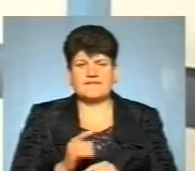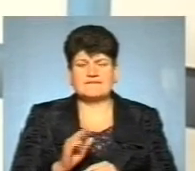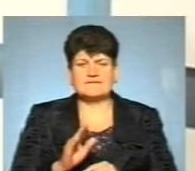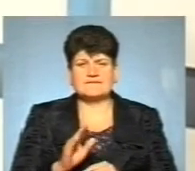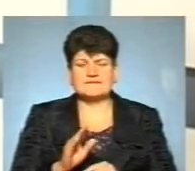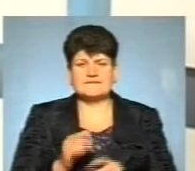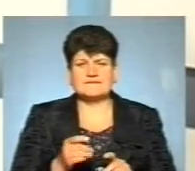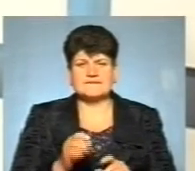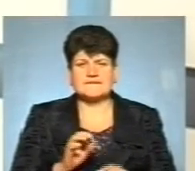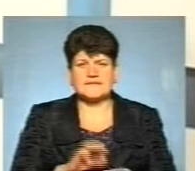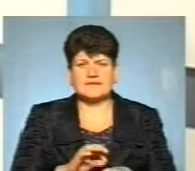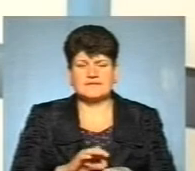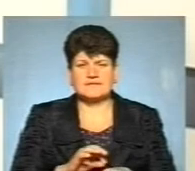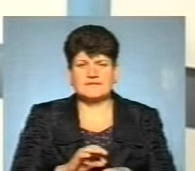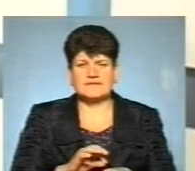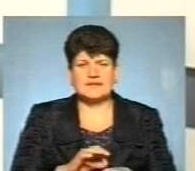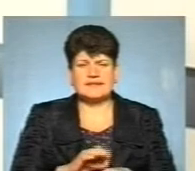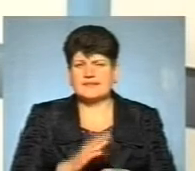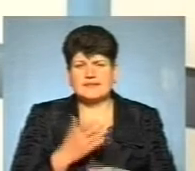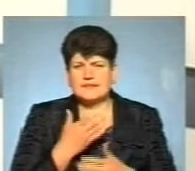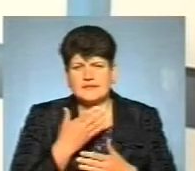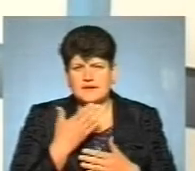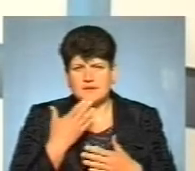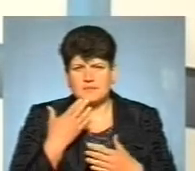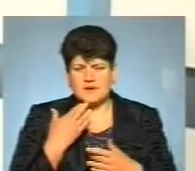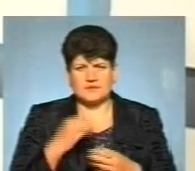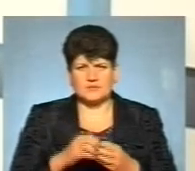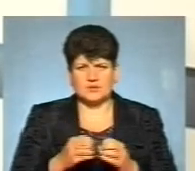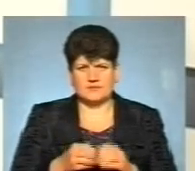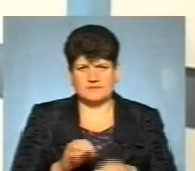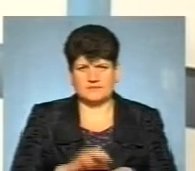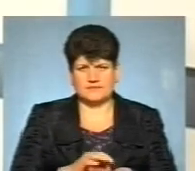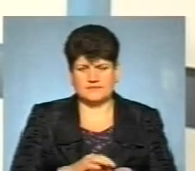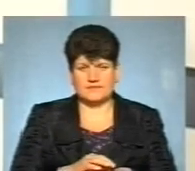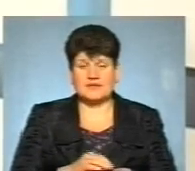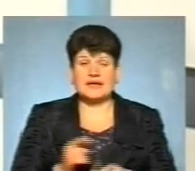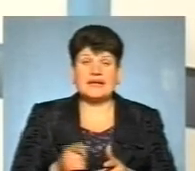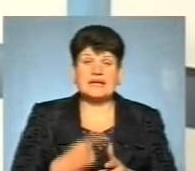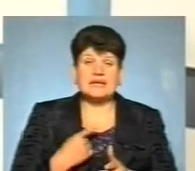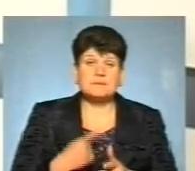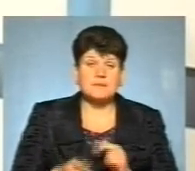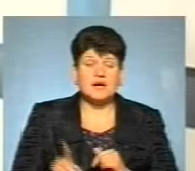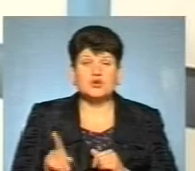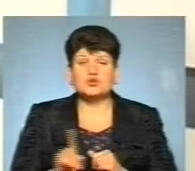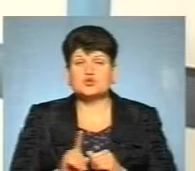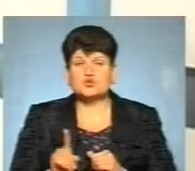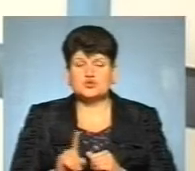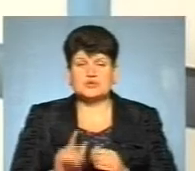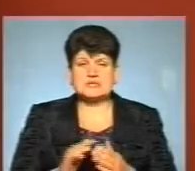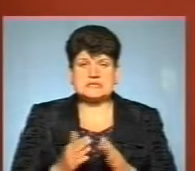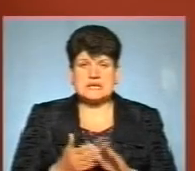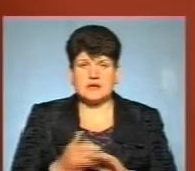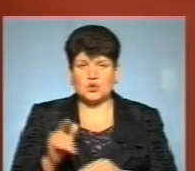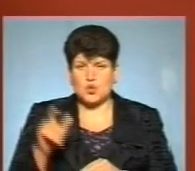вірусом не несе, не тягне за собою загрози захворювання. Хіба що стан